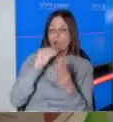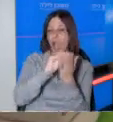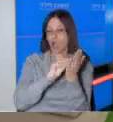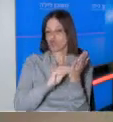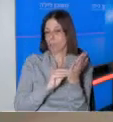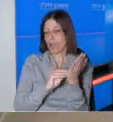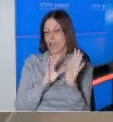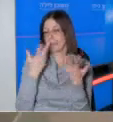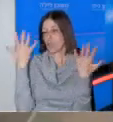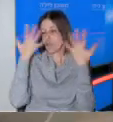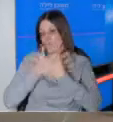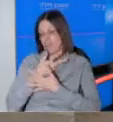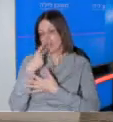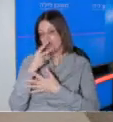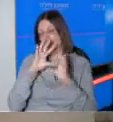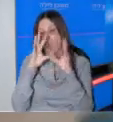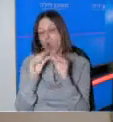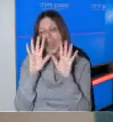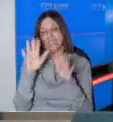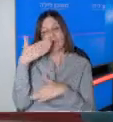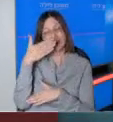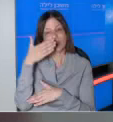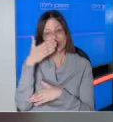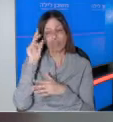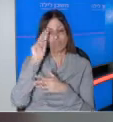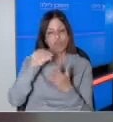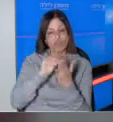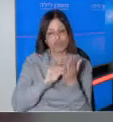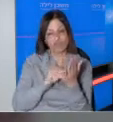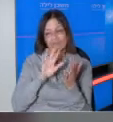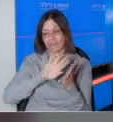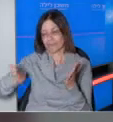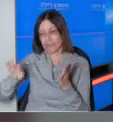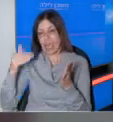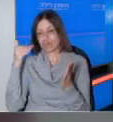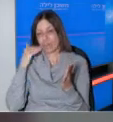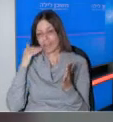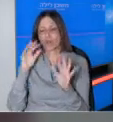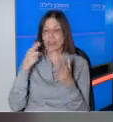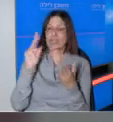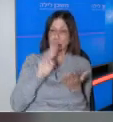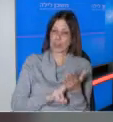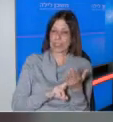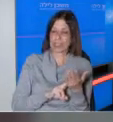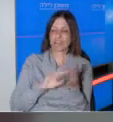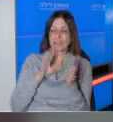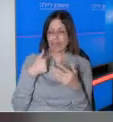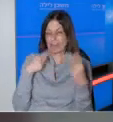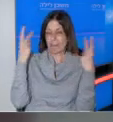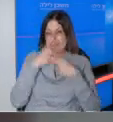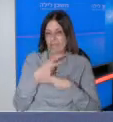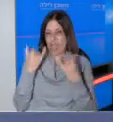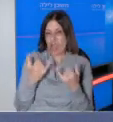אם אנחנו נופתע ואנחנו נראה שכל 10 מדינות נכנסות חוץ מארצות הברית, אז כנראה שאתה צודק, אבל לפי מה שאני מבינה